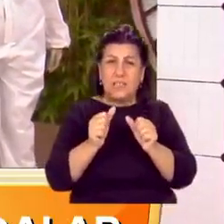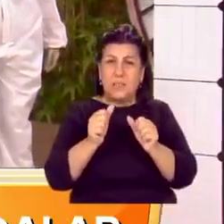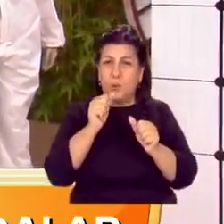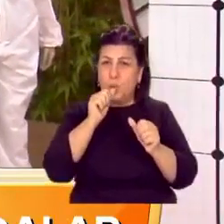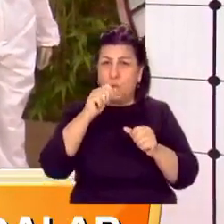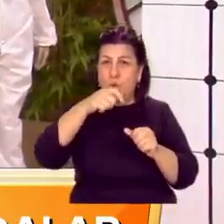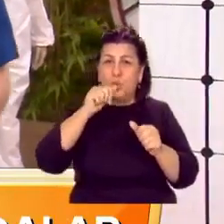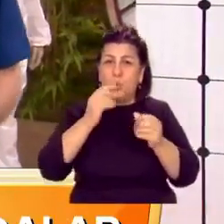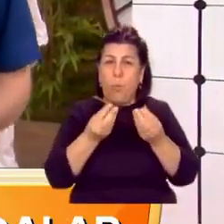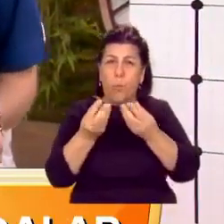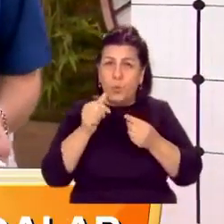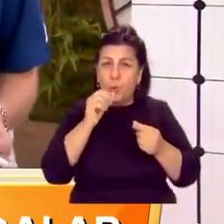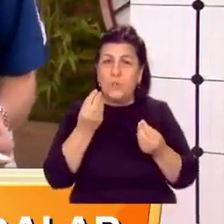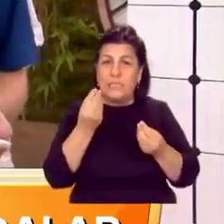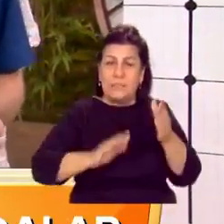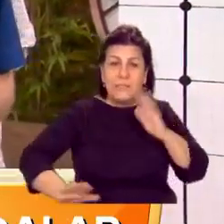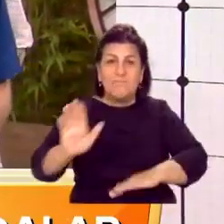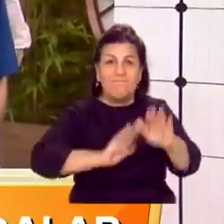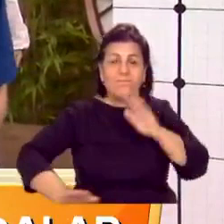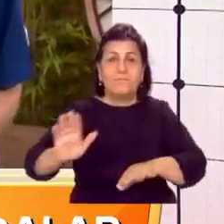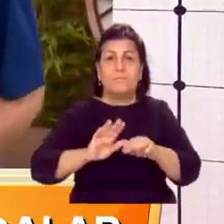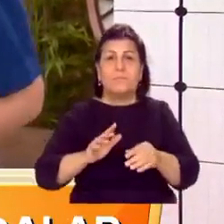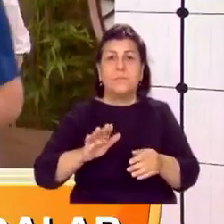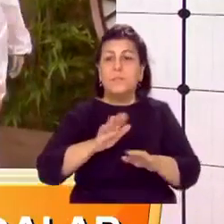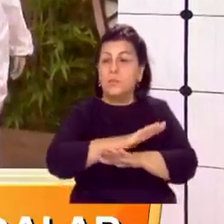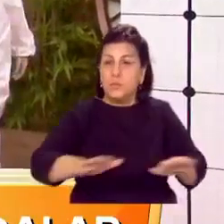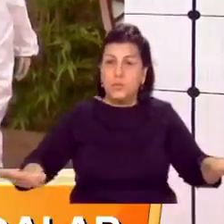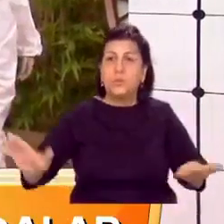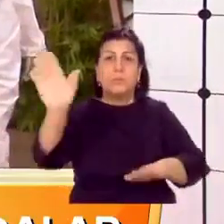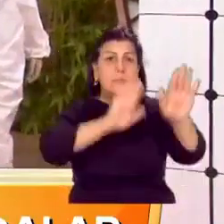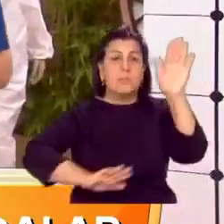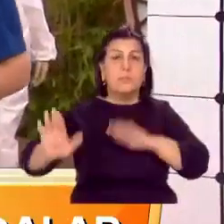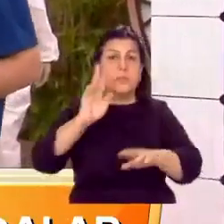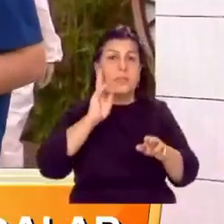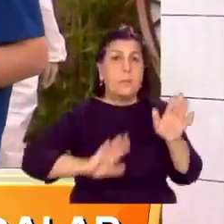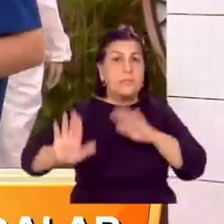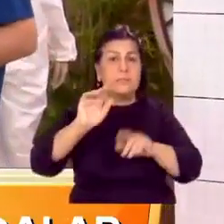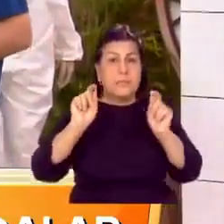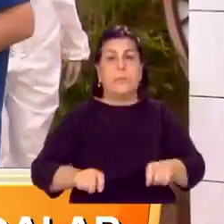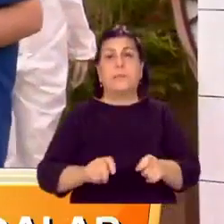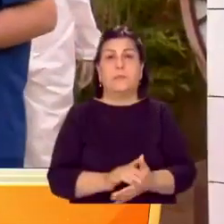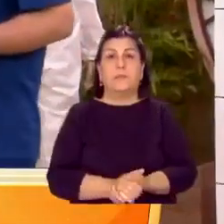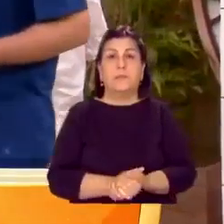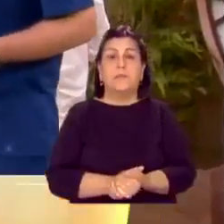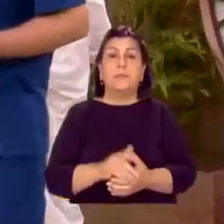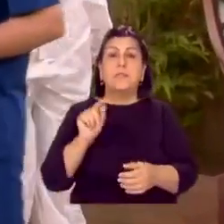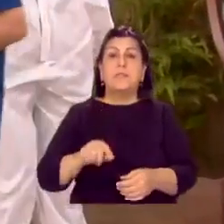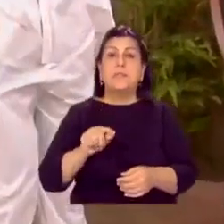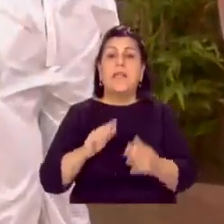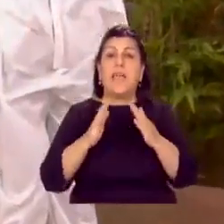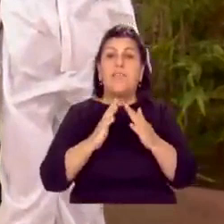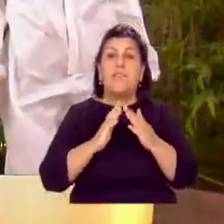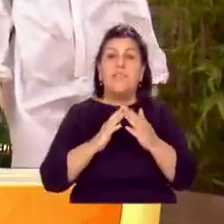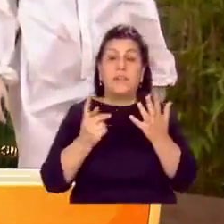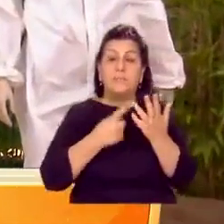silmeniz ve temizlememiz gerekiyor dolayı tüm yüzeylerin dezenfekte etmeyi ihmal etmeyin şimdi ev